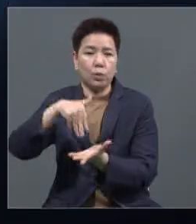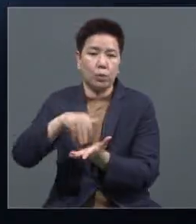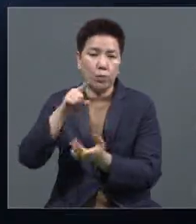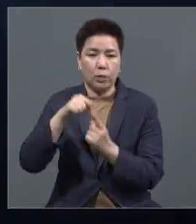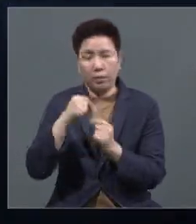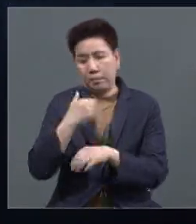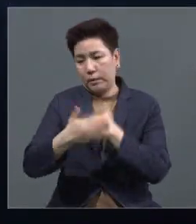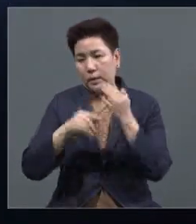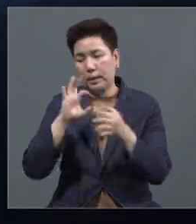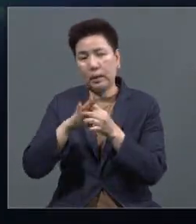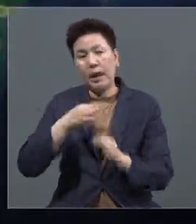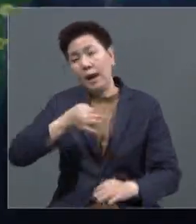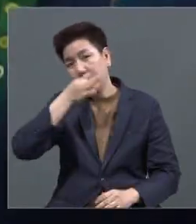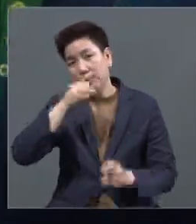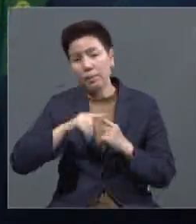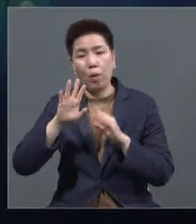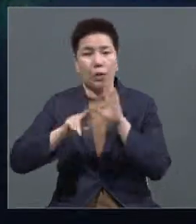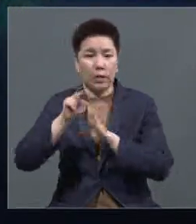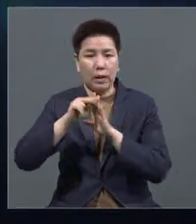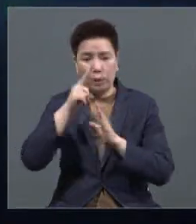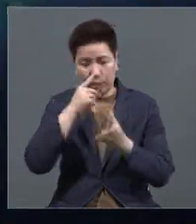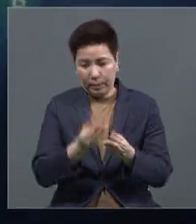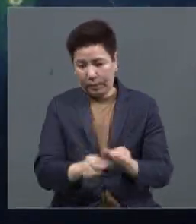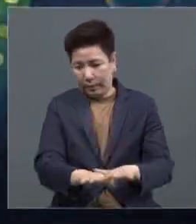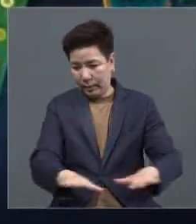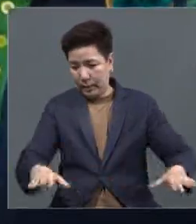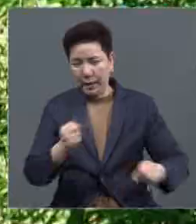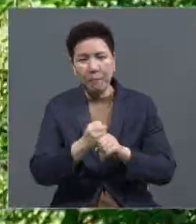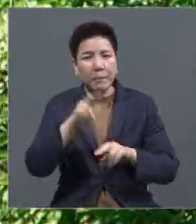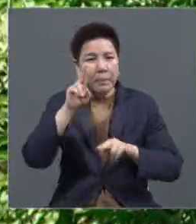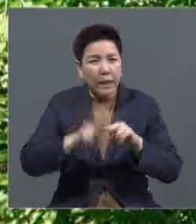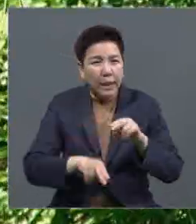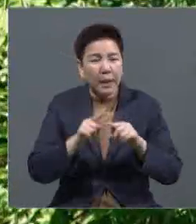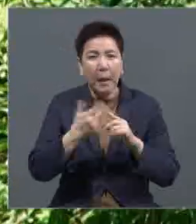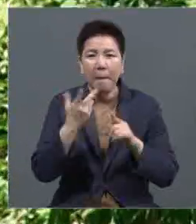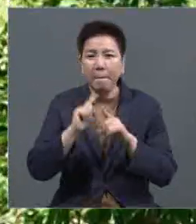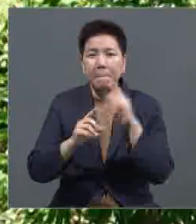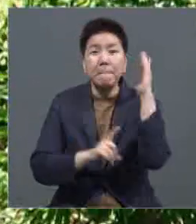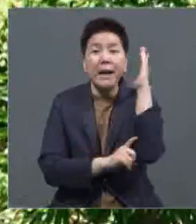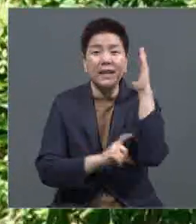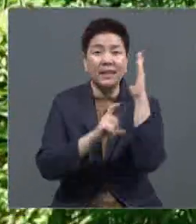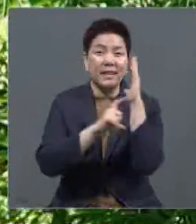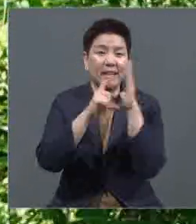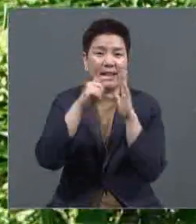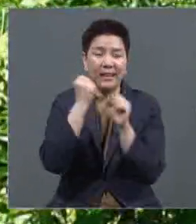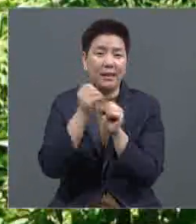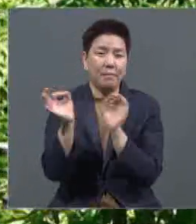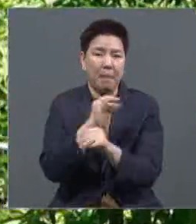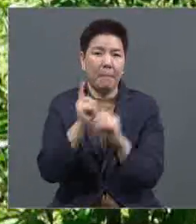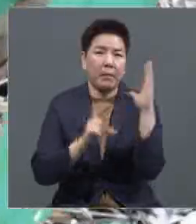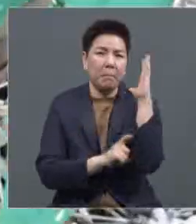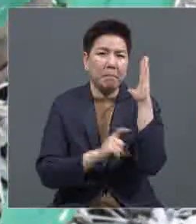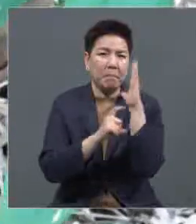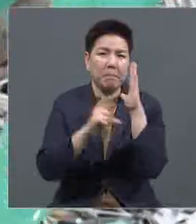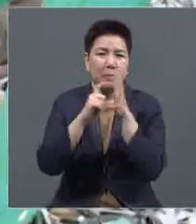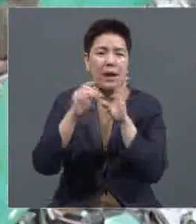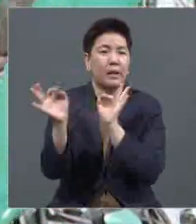และพัฒนาอาชีพเกษตรนานนะครับโดยเยี่ยมชมแปลงรวบรวมพันธุ์ไผ่แล้วก็หารือส่งเสริมการปลูกพืชทดแทนเป็นไผ่ซางม่น